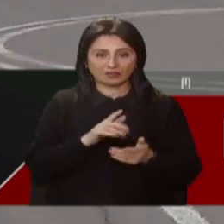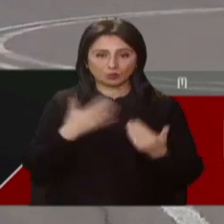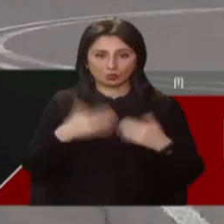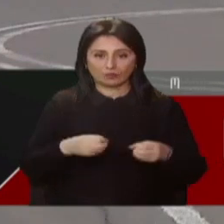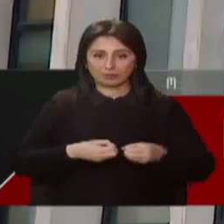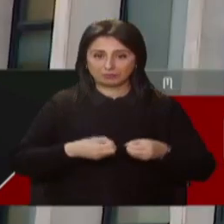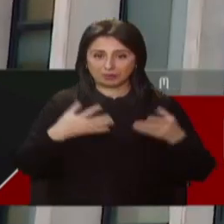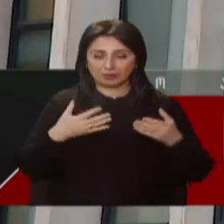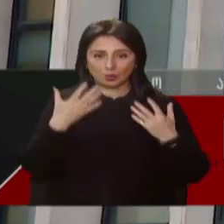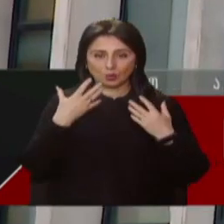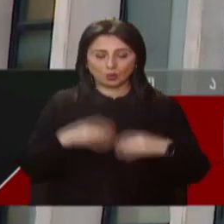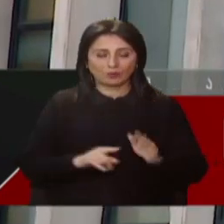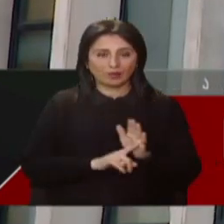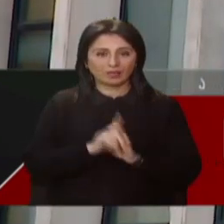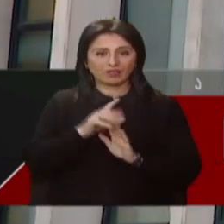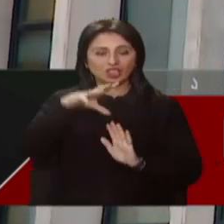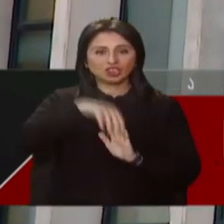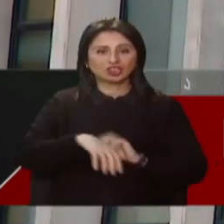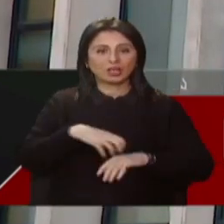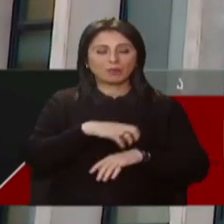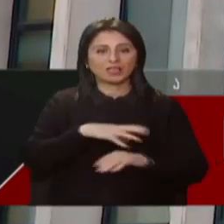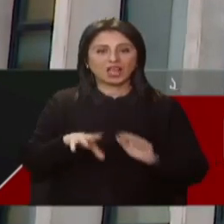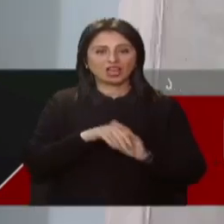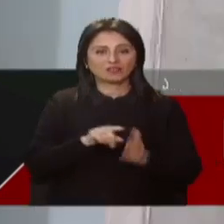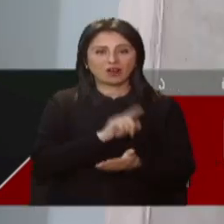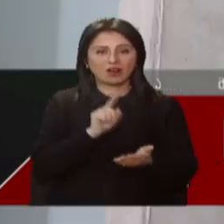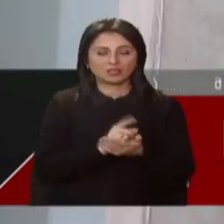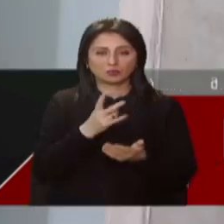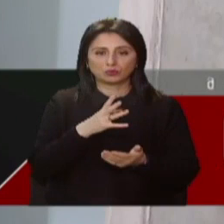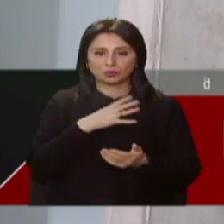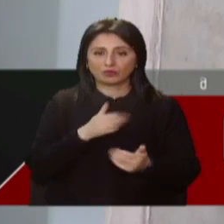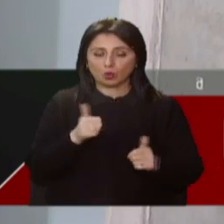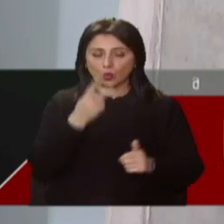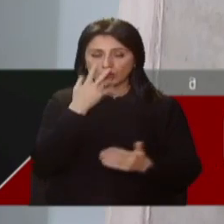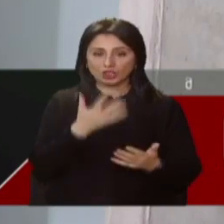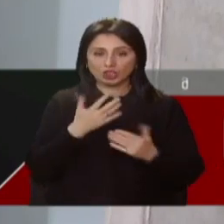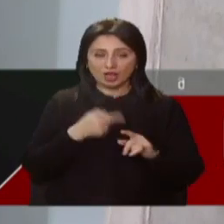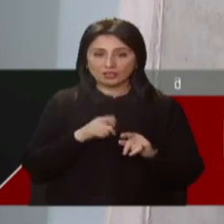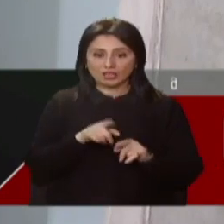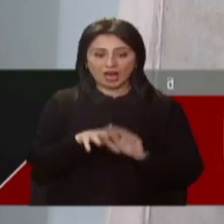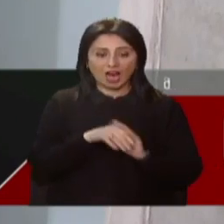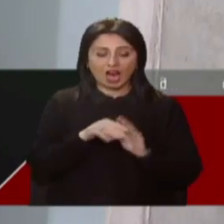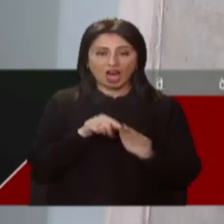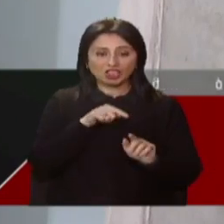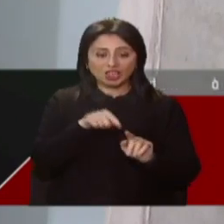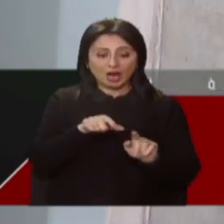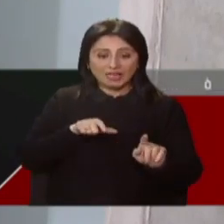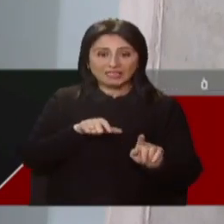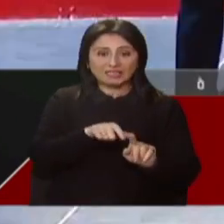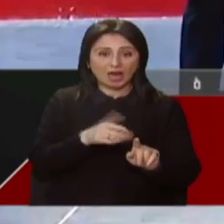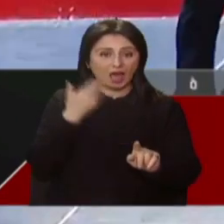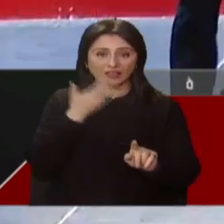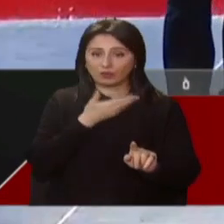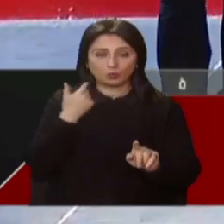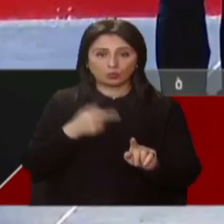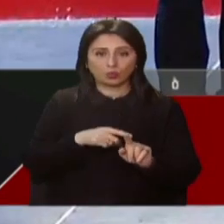უკვე კარგა ხანია დღის ეს რიგში დააყენა შიდა პარტიული არჩევნების აუცილებლობა. თუმცა, როგორც ჩანს, არც ამ არჩევნებამდე მისასვლელი გზა აღმოჩნდა